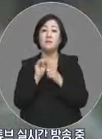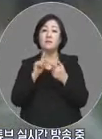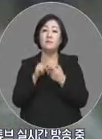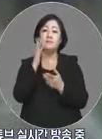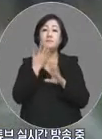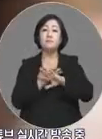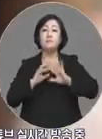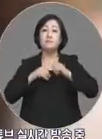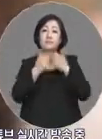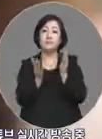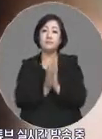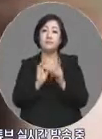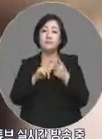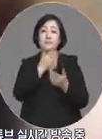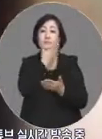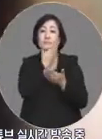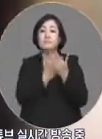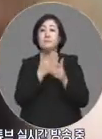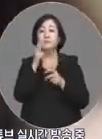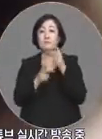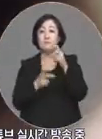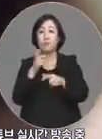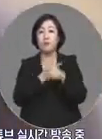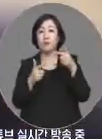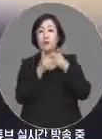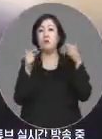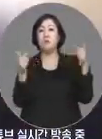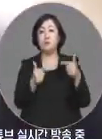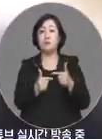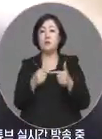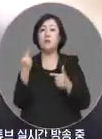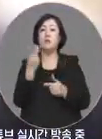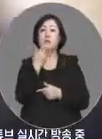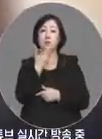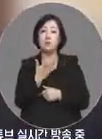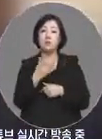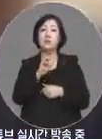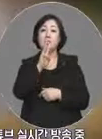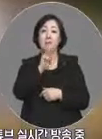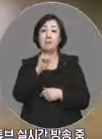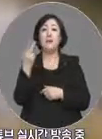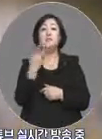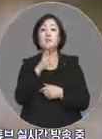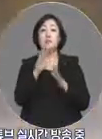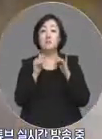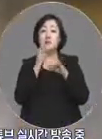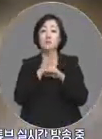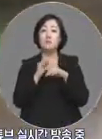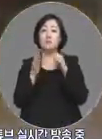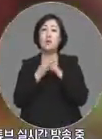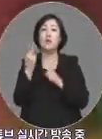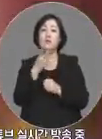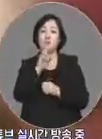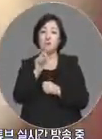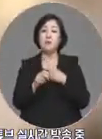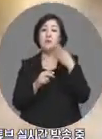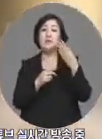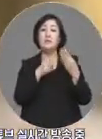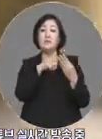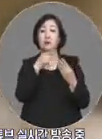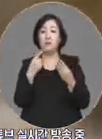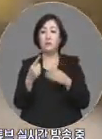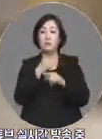외국인 주민은 추력 산업 침체 등의 이유로 지난 2019년 3만 7천여 명 에서 지남 2020년 4.1%